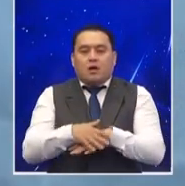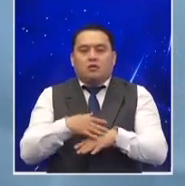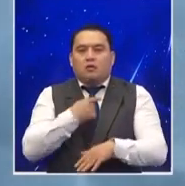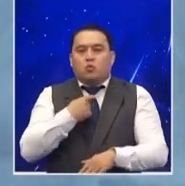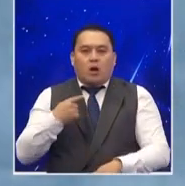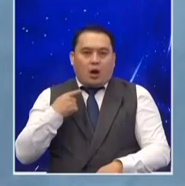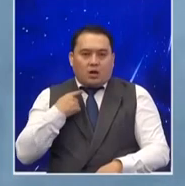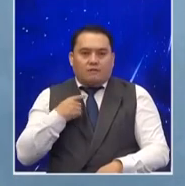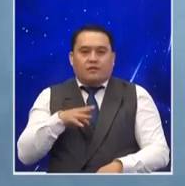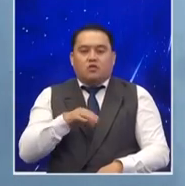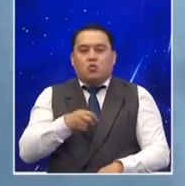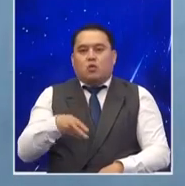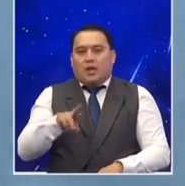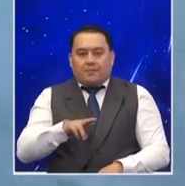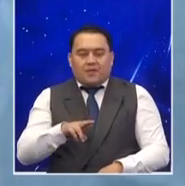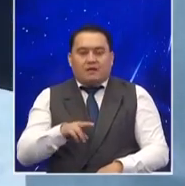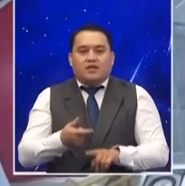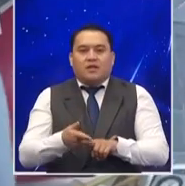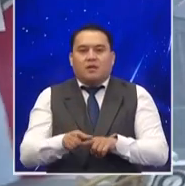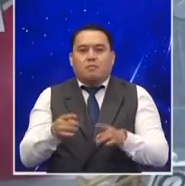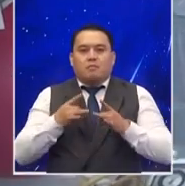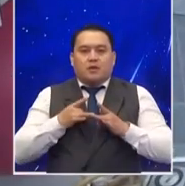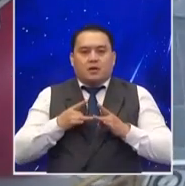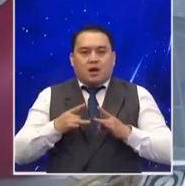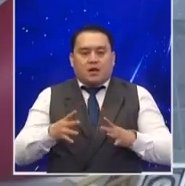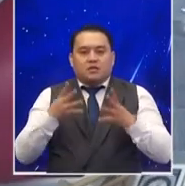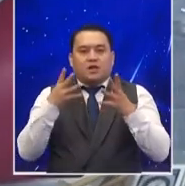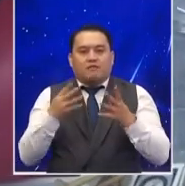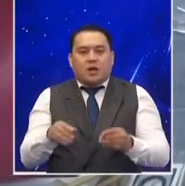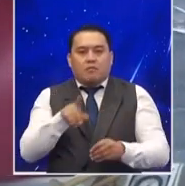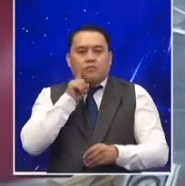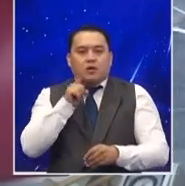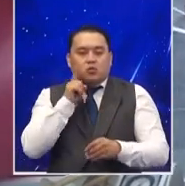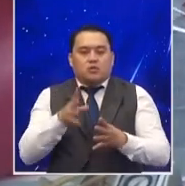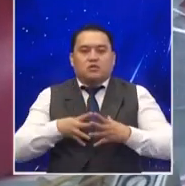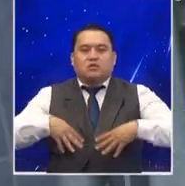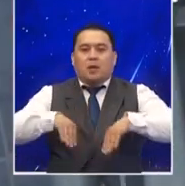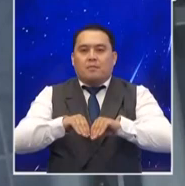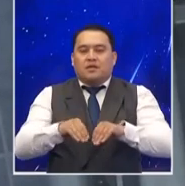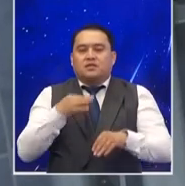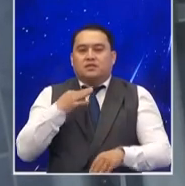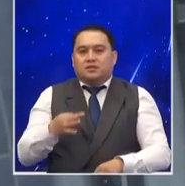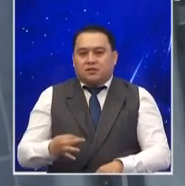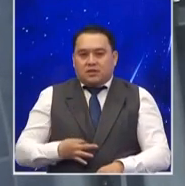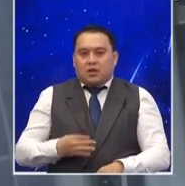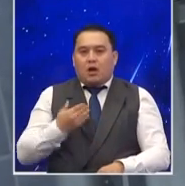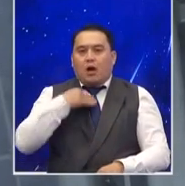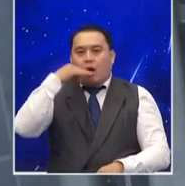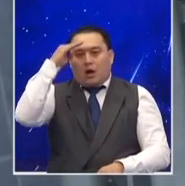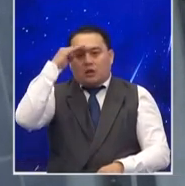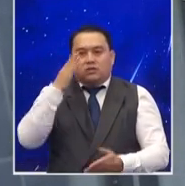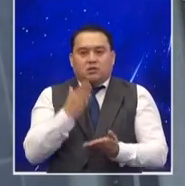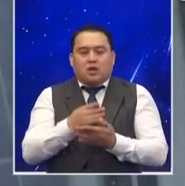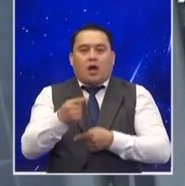областного центра Виктории Юсифовой. В этот праздничный для страны день в ее молодой семье появился долгожданный сын. Теперь у отца семейства